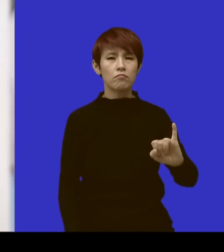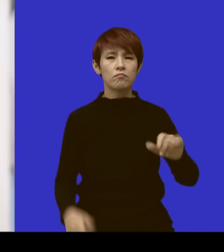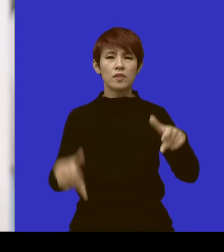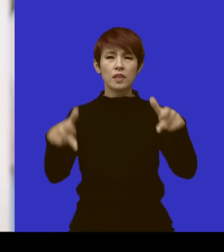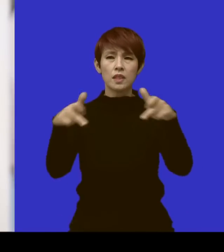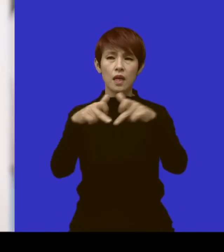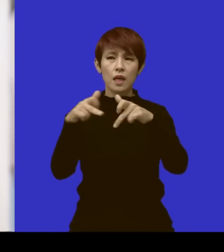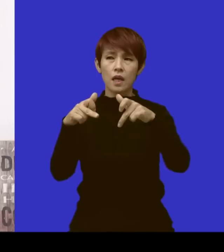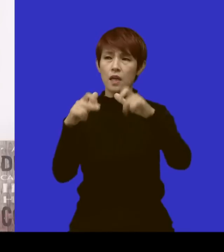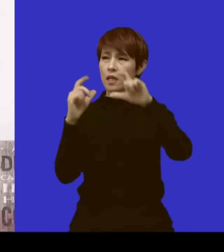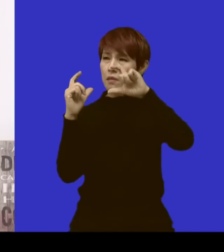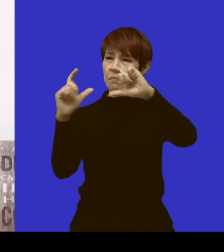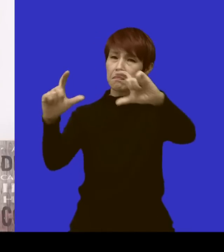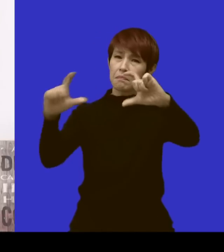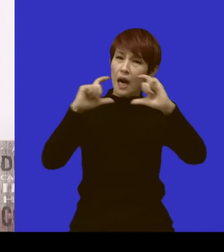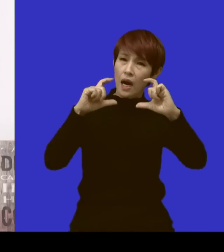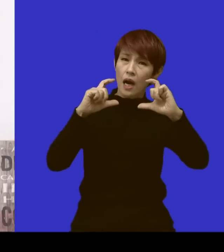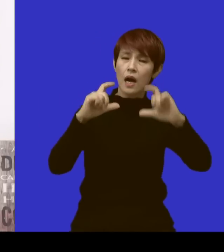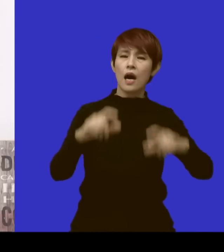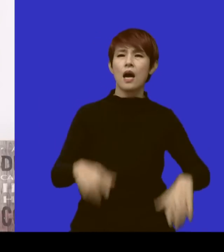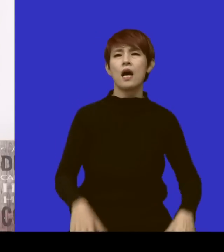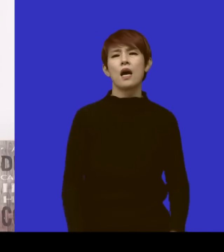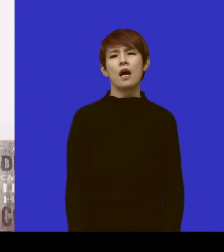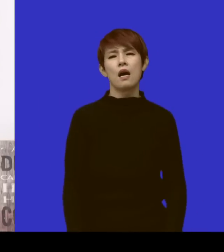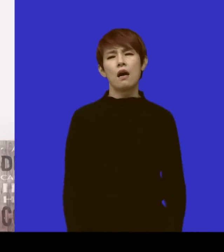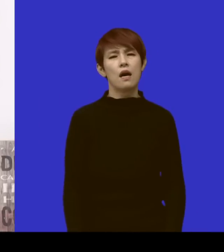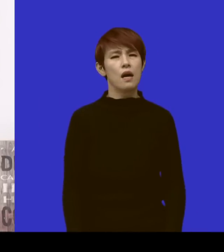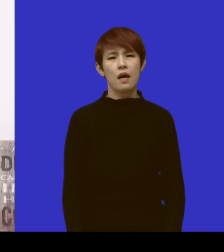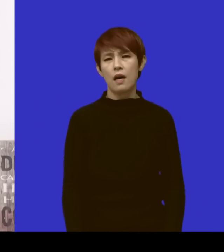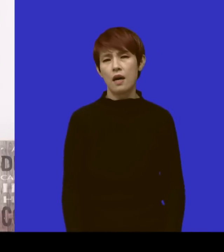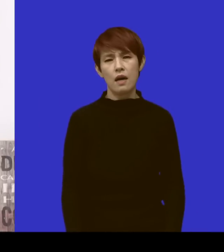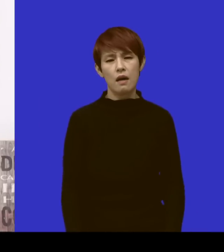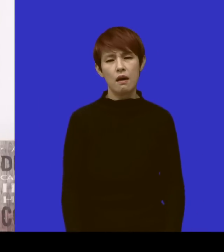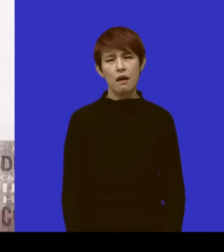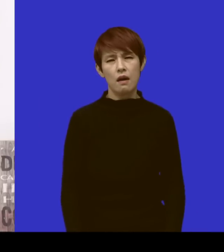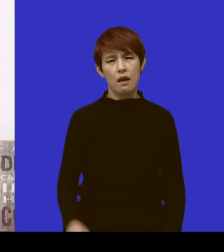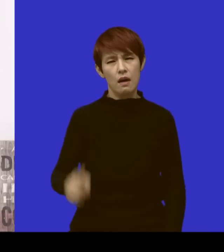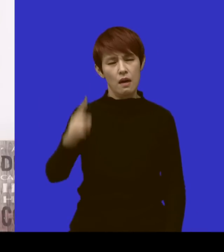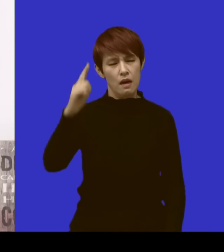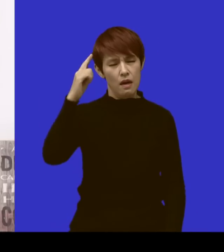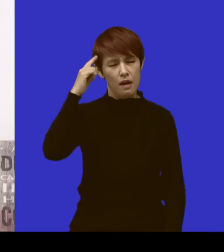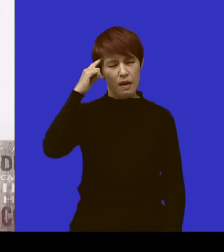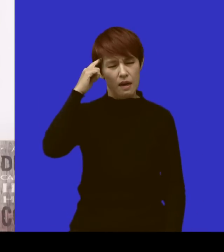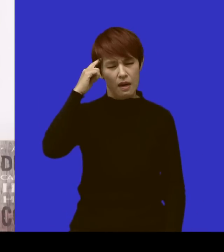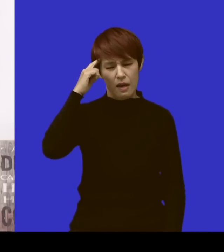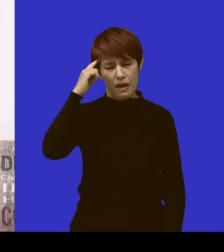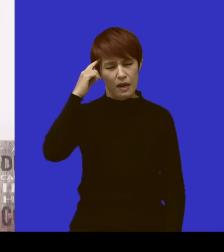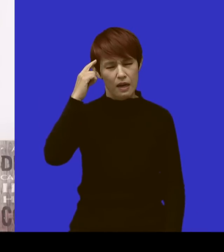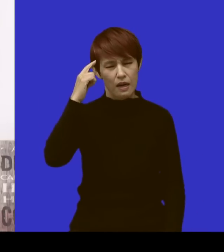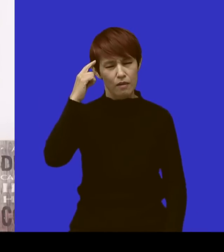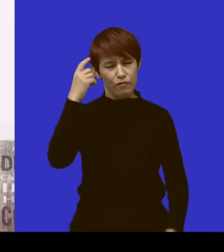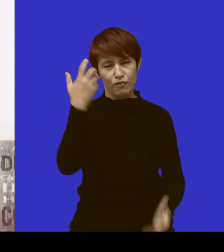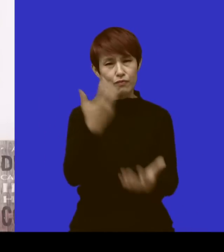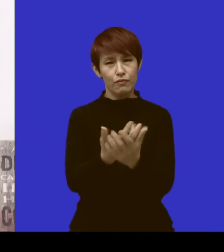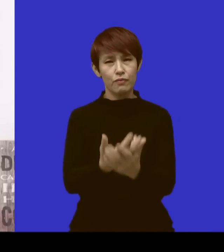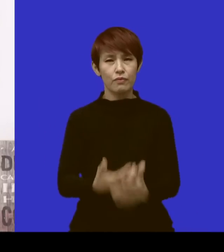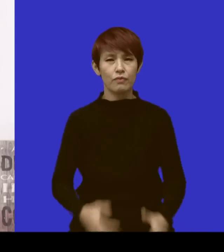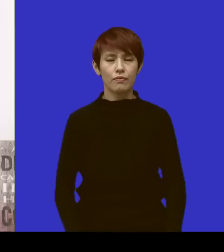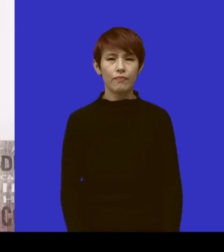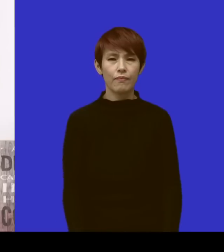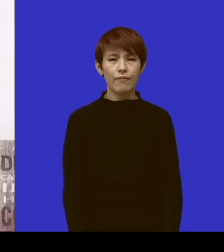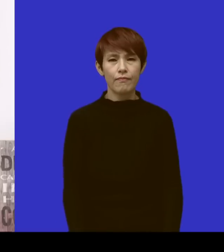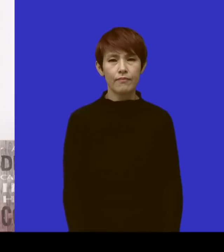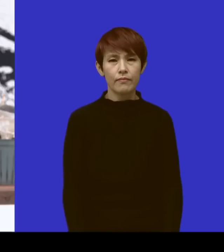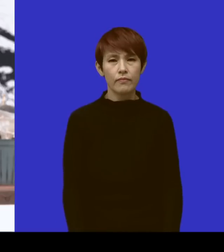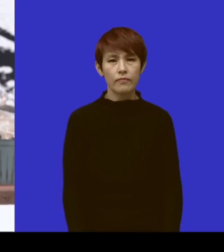중첩이 되니까 예. 거의 진짜 멘붕이라는 표현까지 나올 정도로 너무 힘들었었어요. 저희. 그럼요.